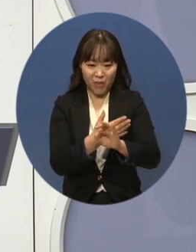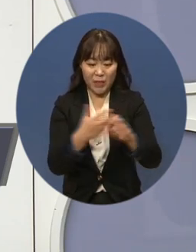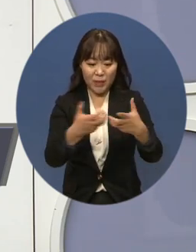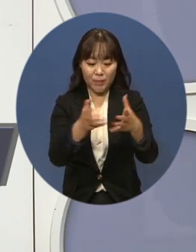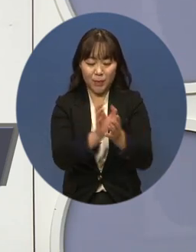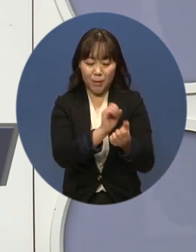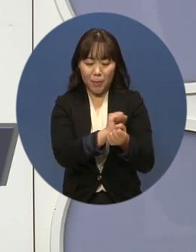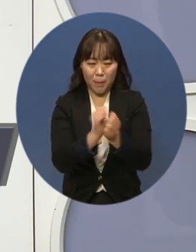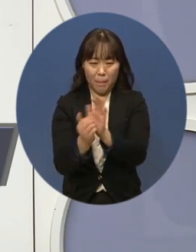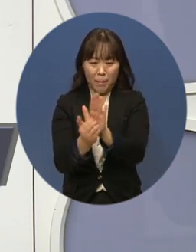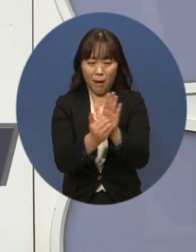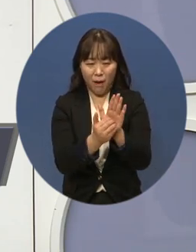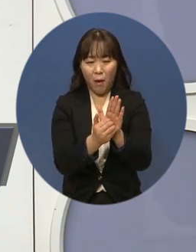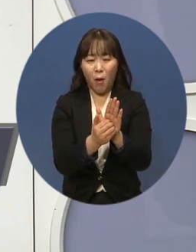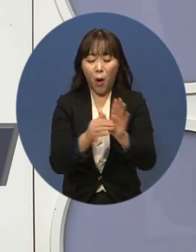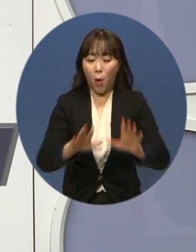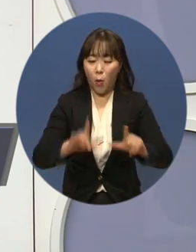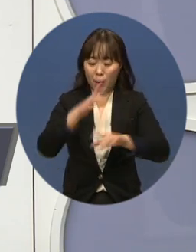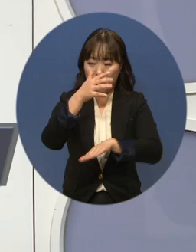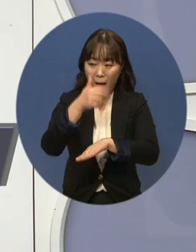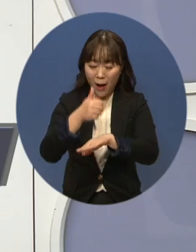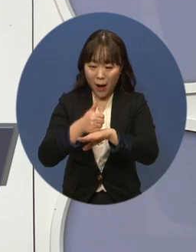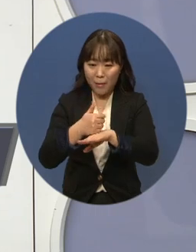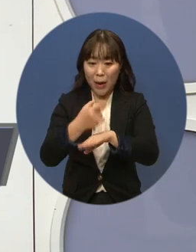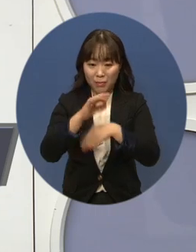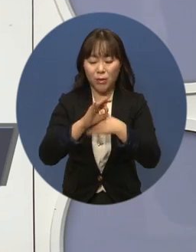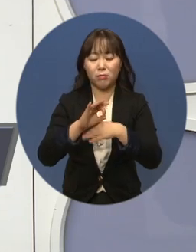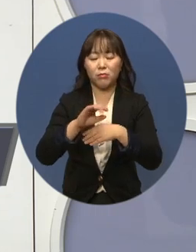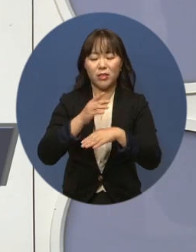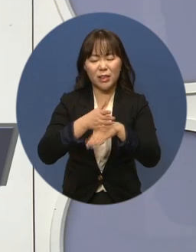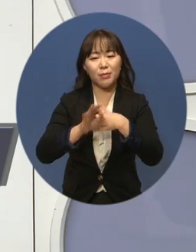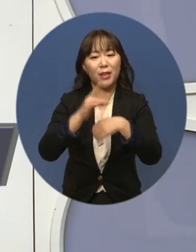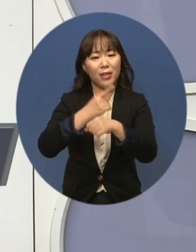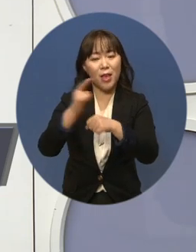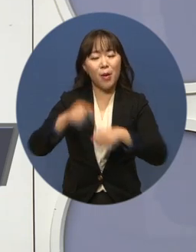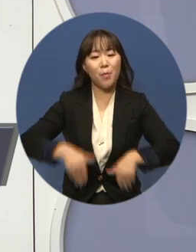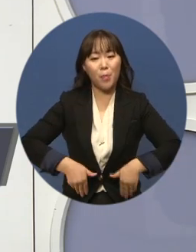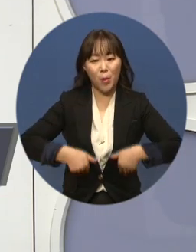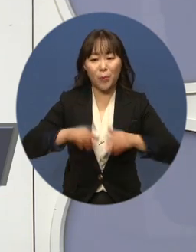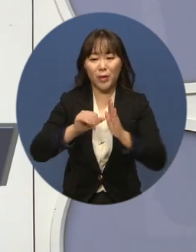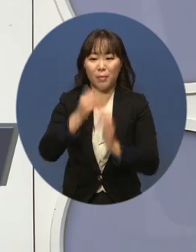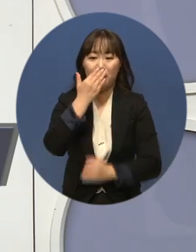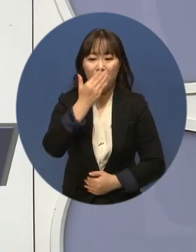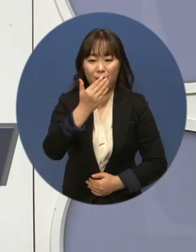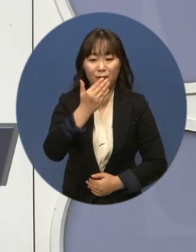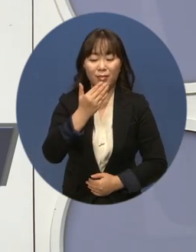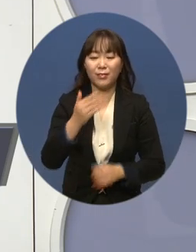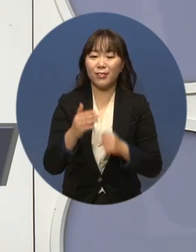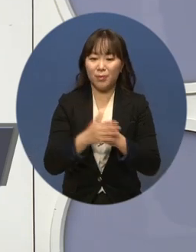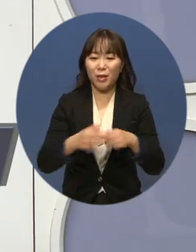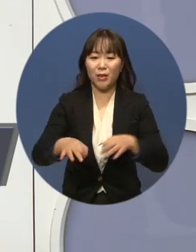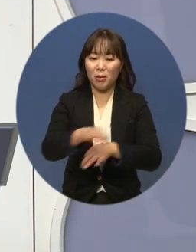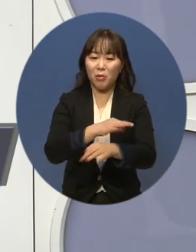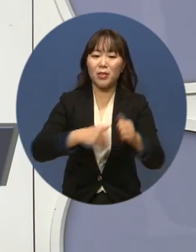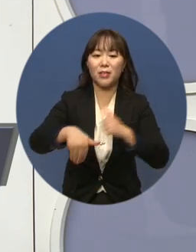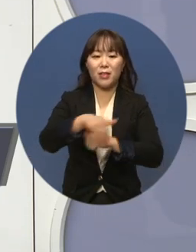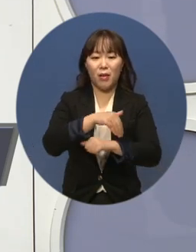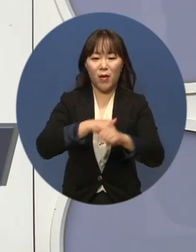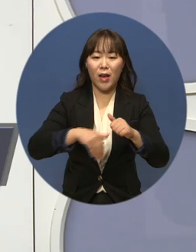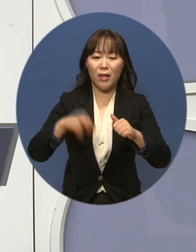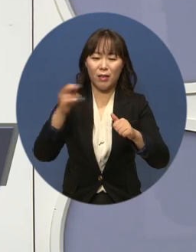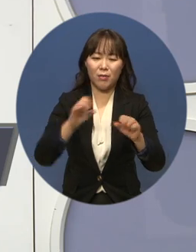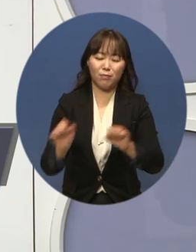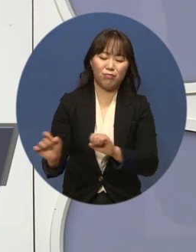면역이 빠르면 올 연말 또 늦어도 내년 봄까지는 가능하다니까 좀 경제 상황들이 좀